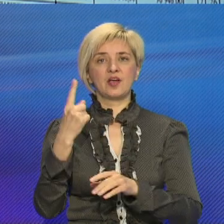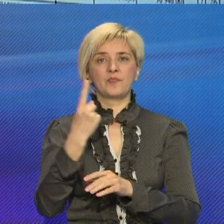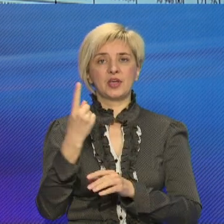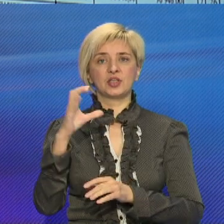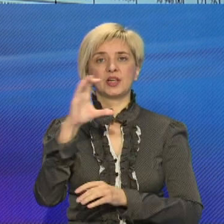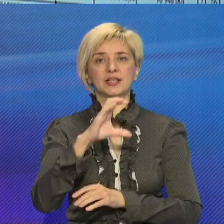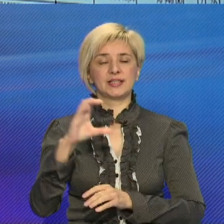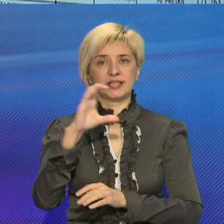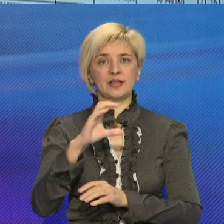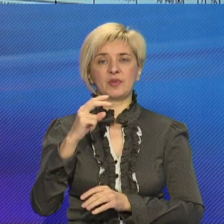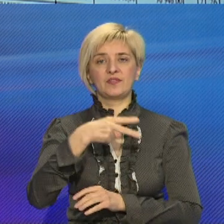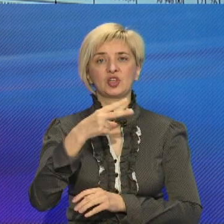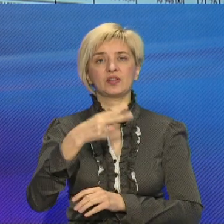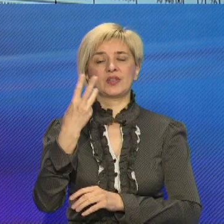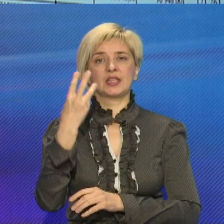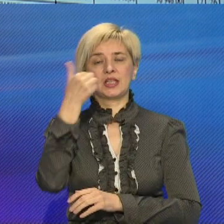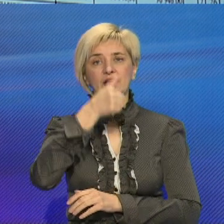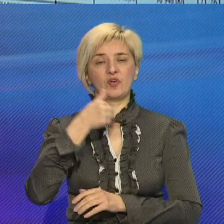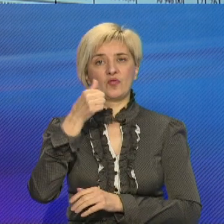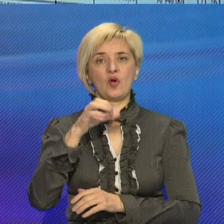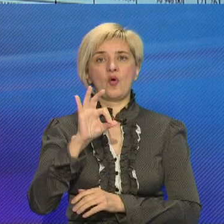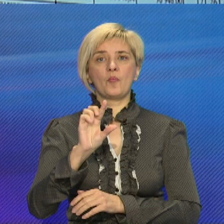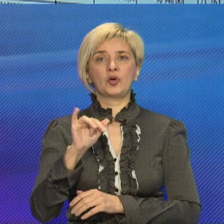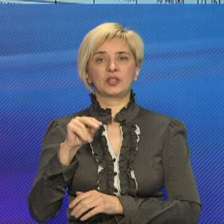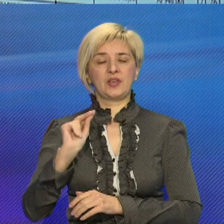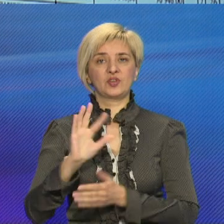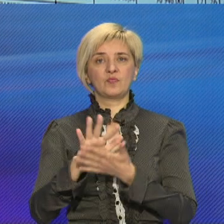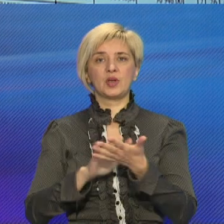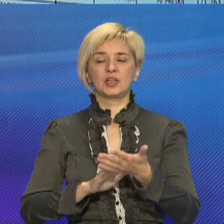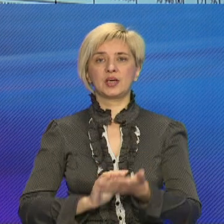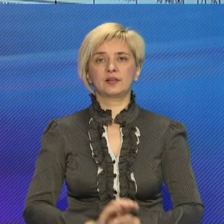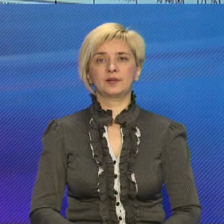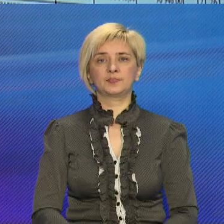1 верасня 2023 года. Вольга Барысевіч працягне.